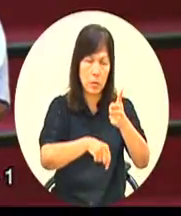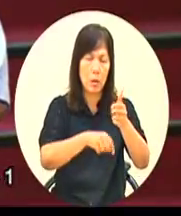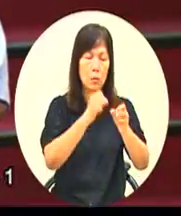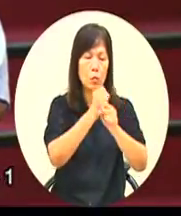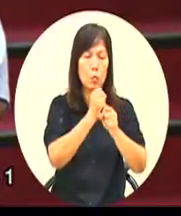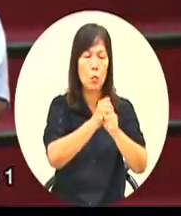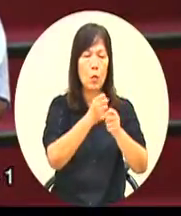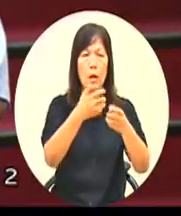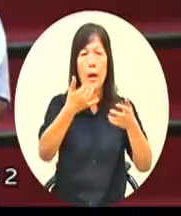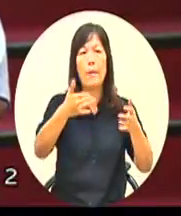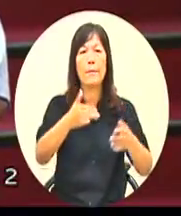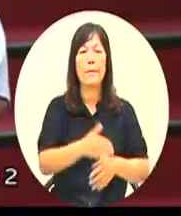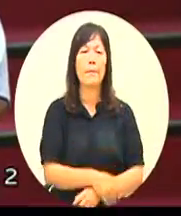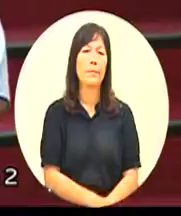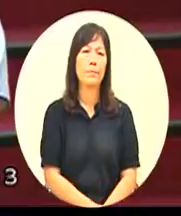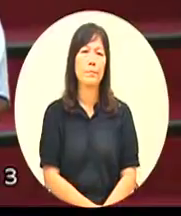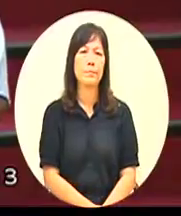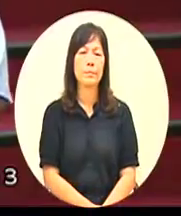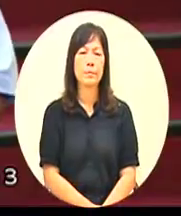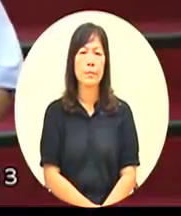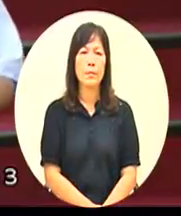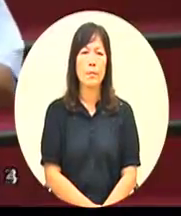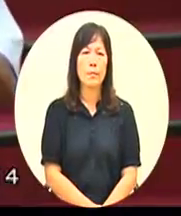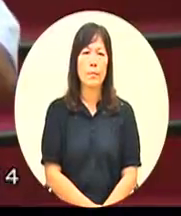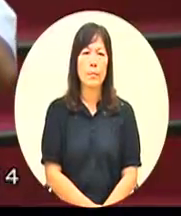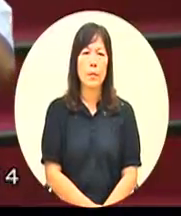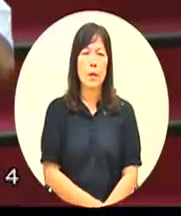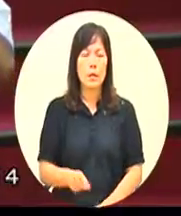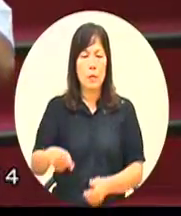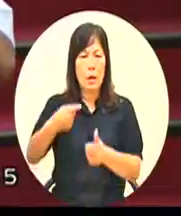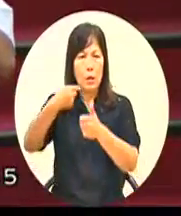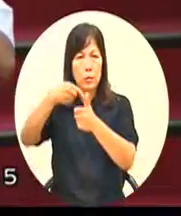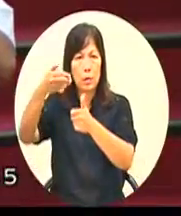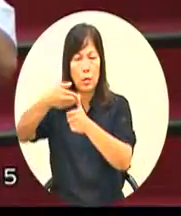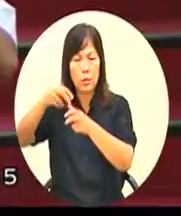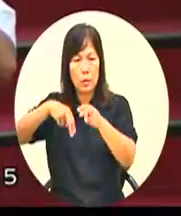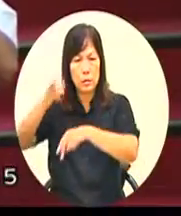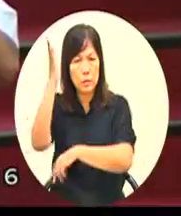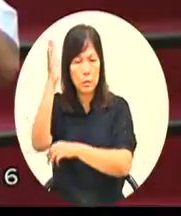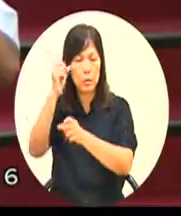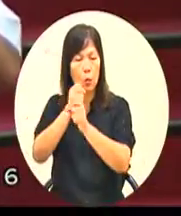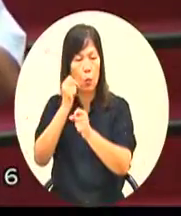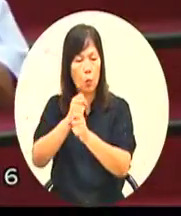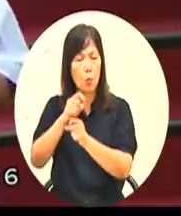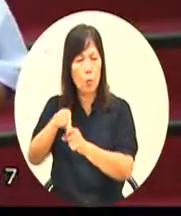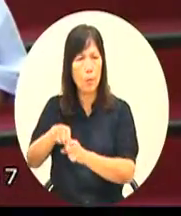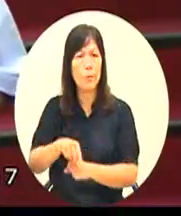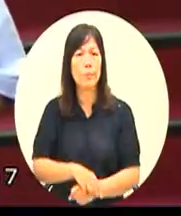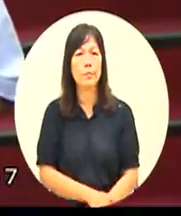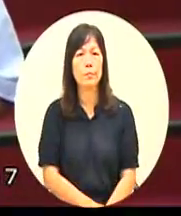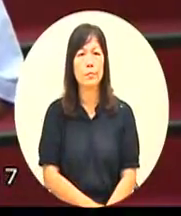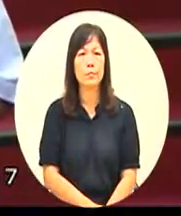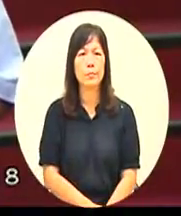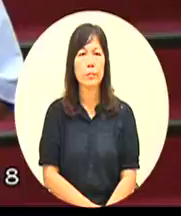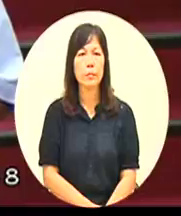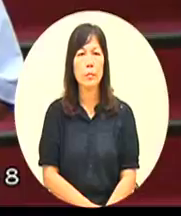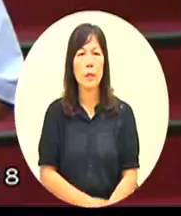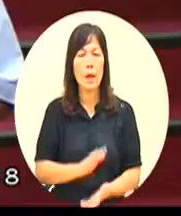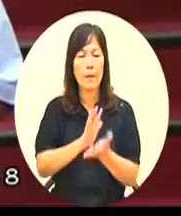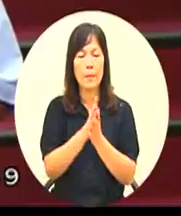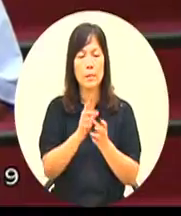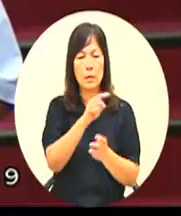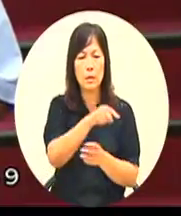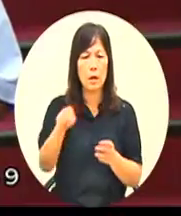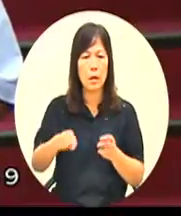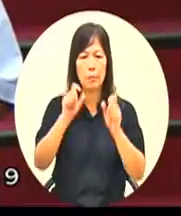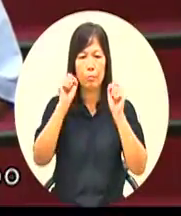下，那么造成在教育行政的运作呢，变成一国两